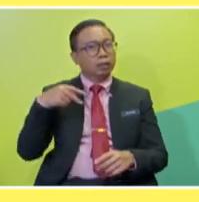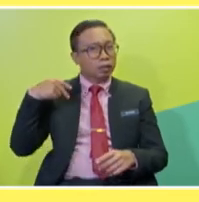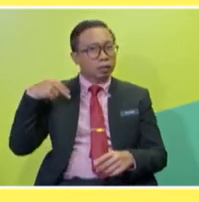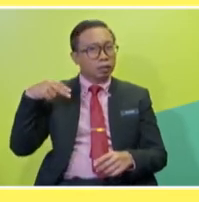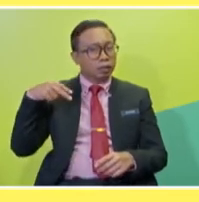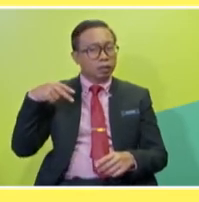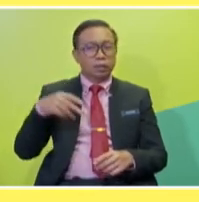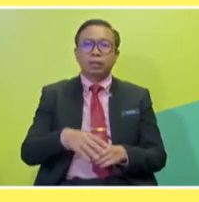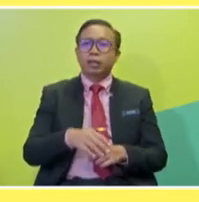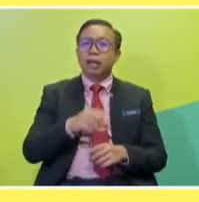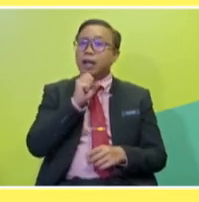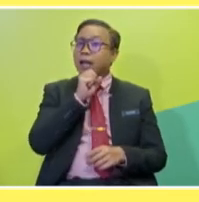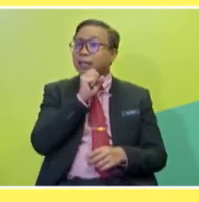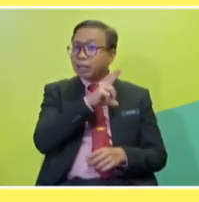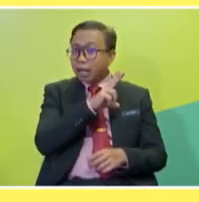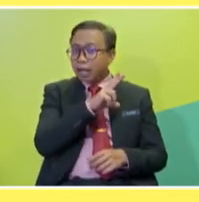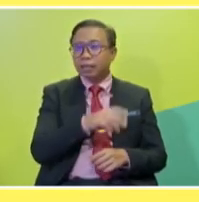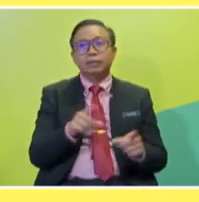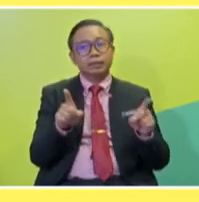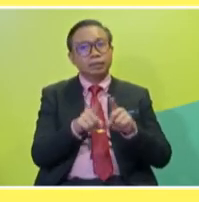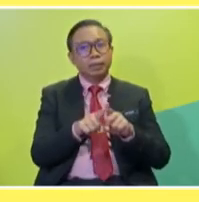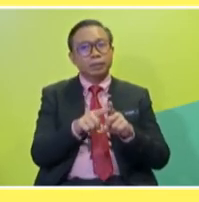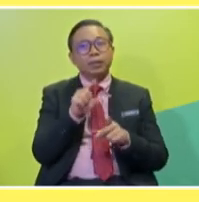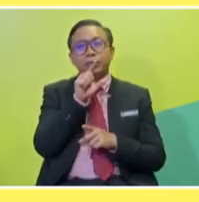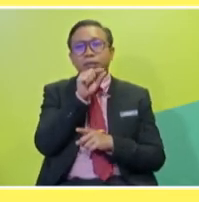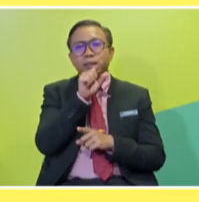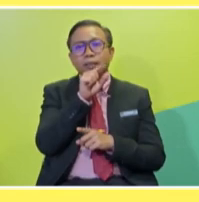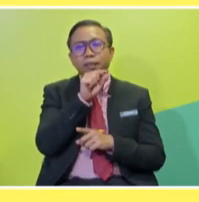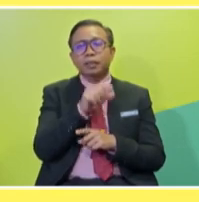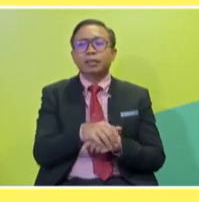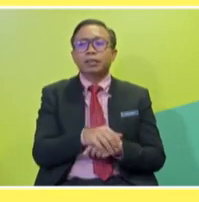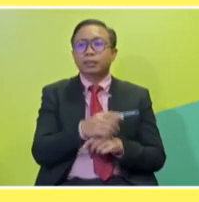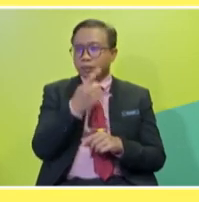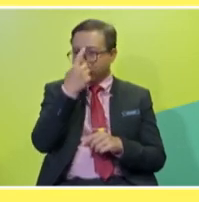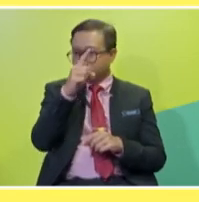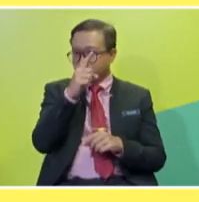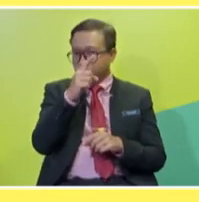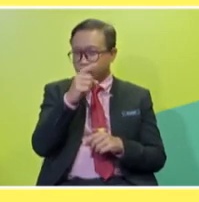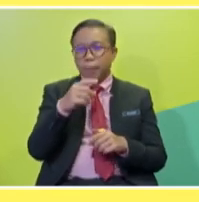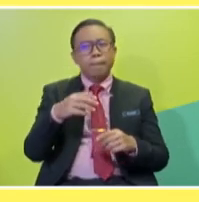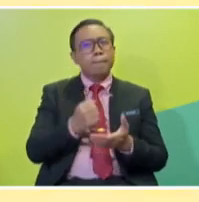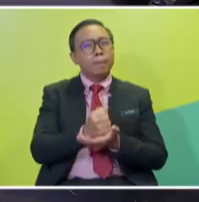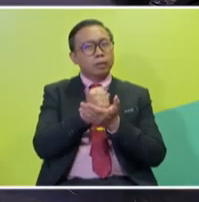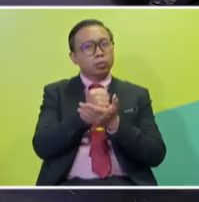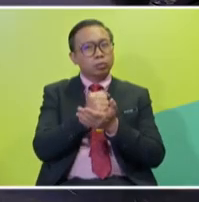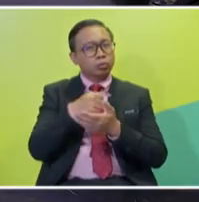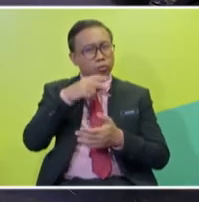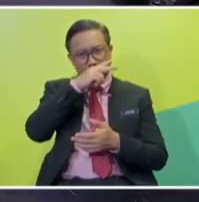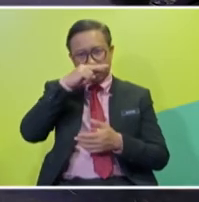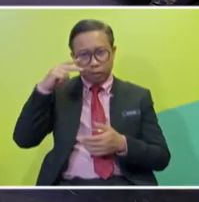katak sama macam itik tadi itu membantu hewan ini berenang Kakak berenang ke Kris